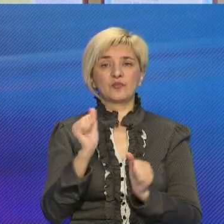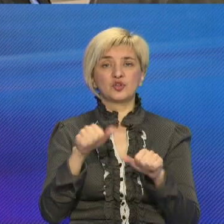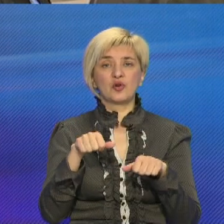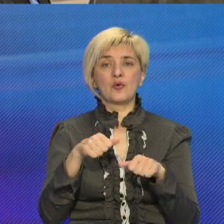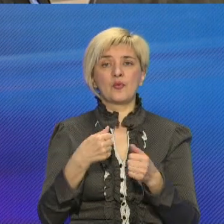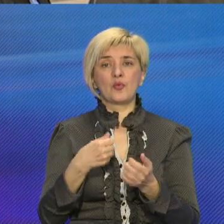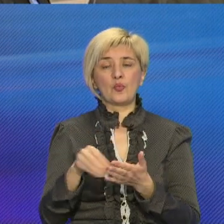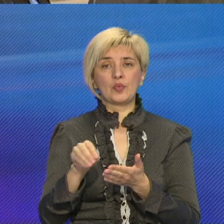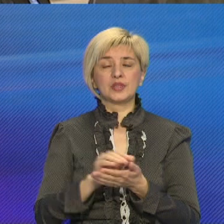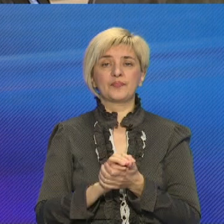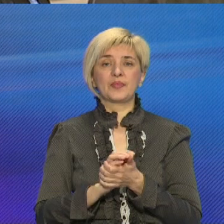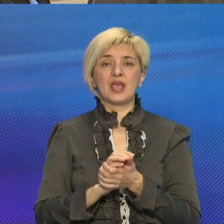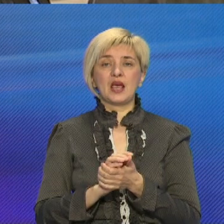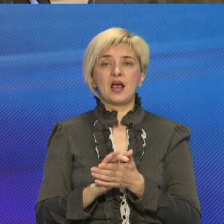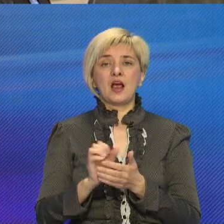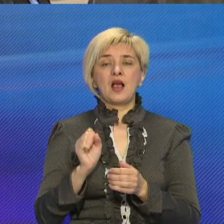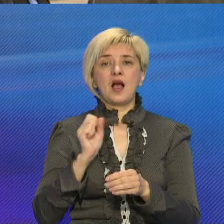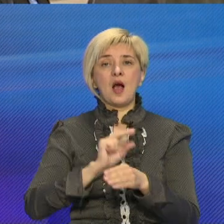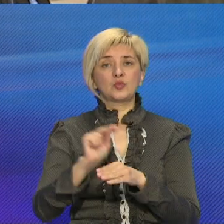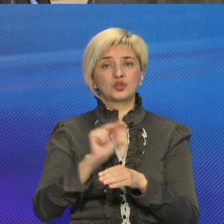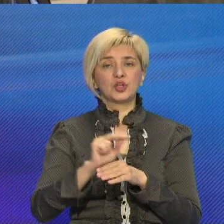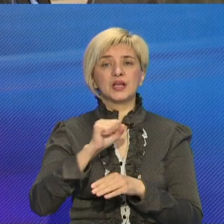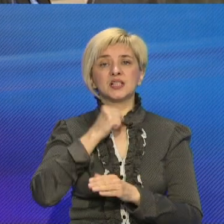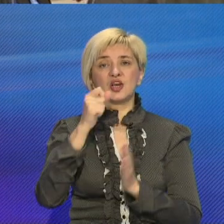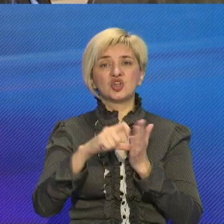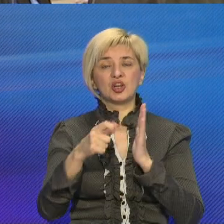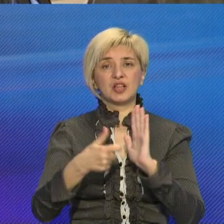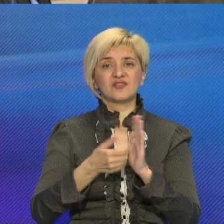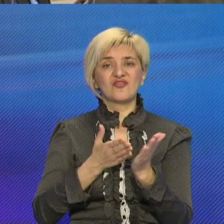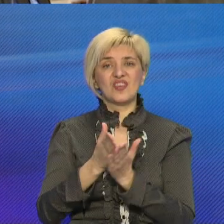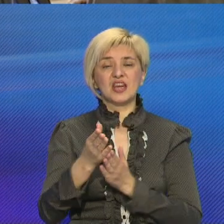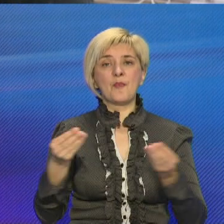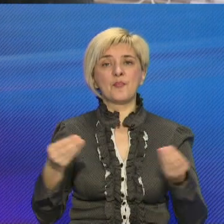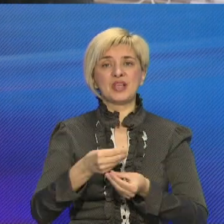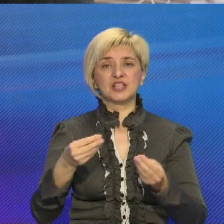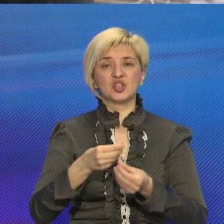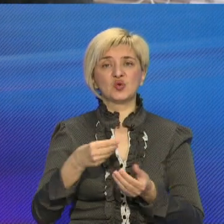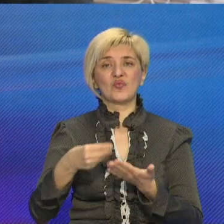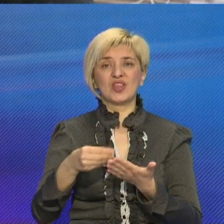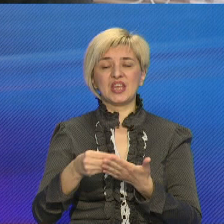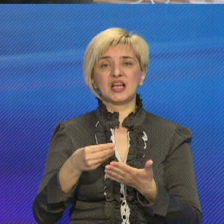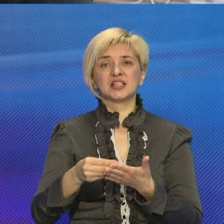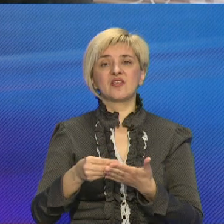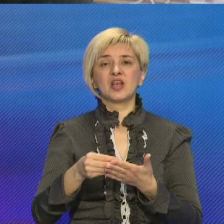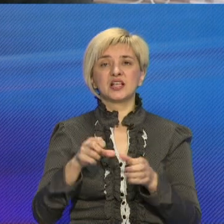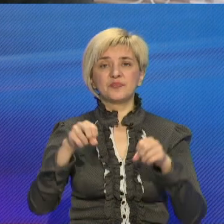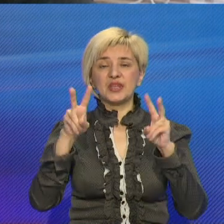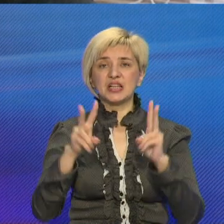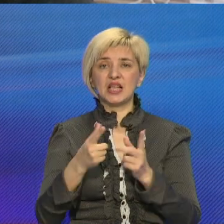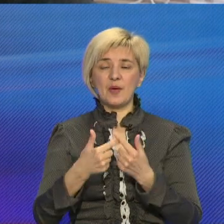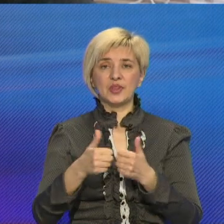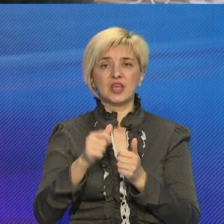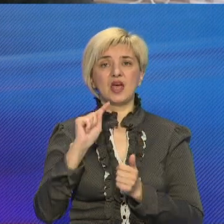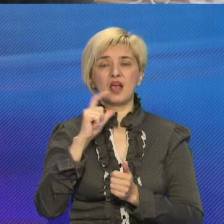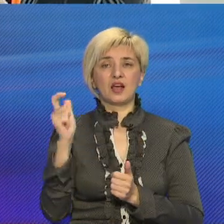деньги. Освіту старшокласників прийомання у сфері бізнесу, фінансів і предпринимальництва спеціалісти Комітету економіки в області